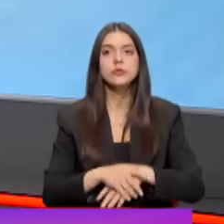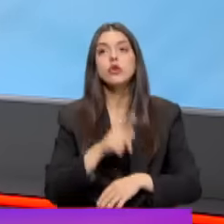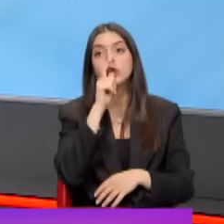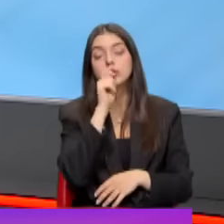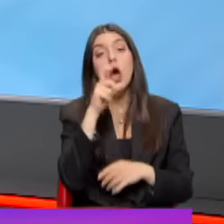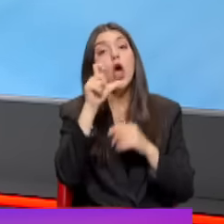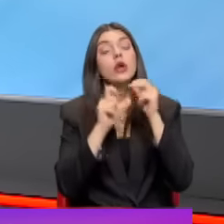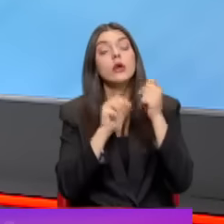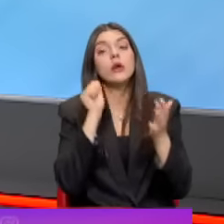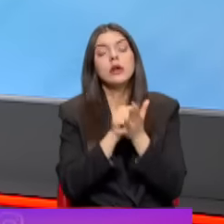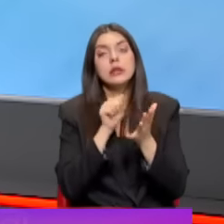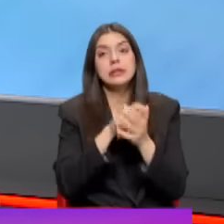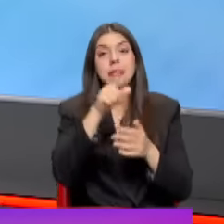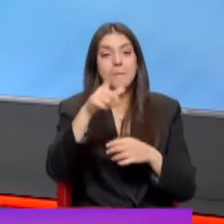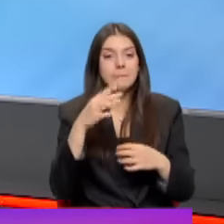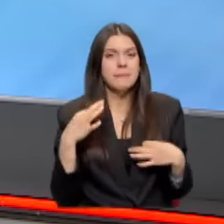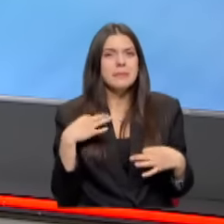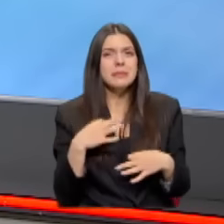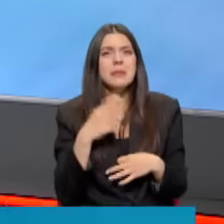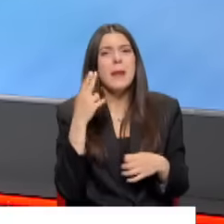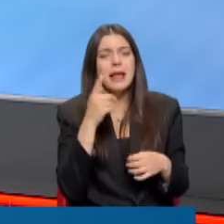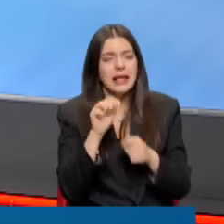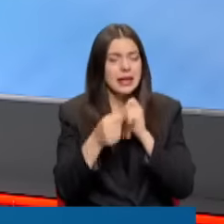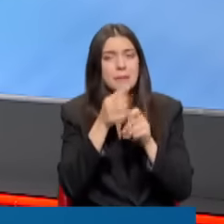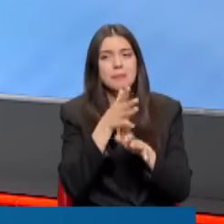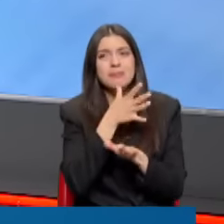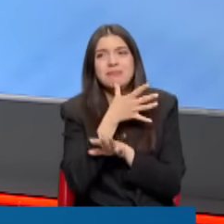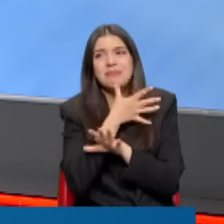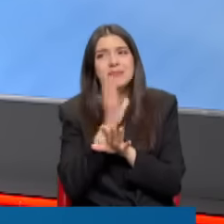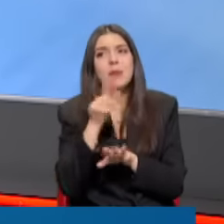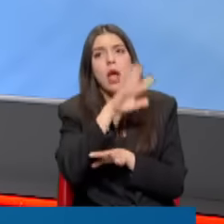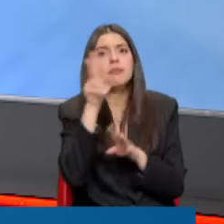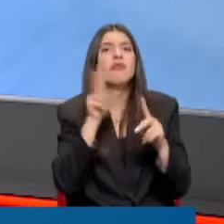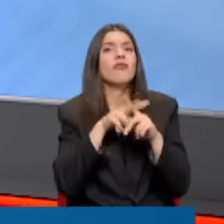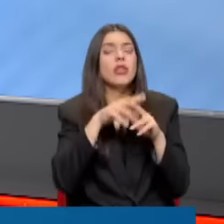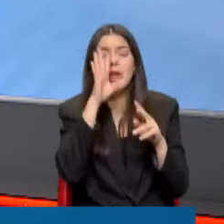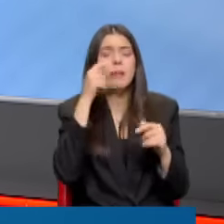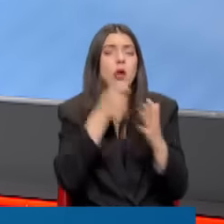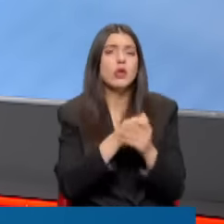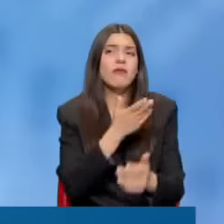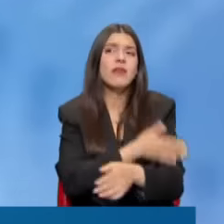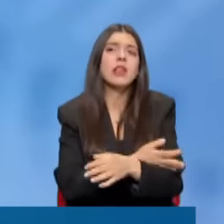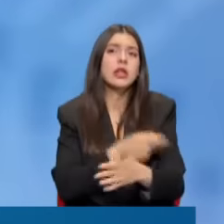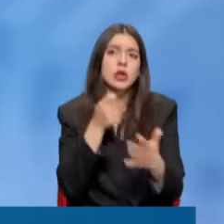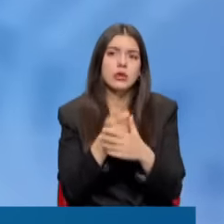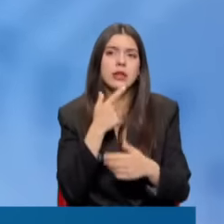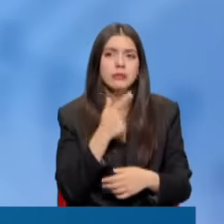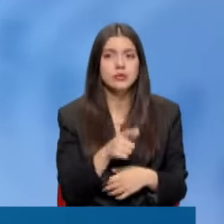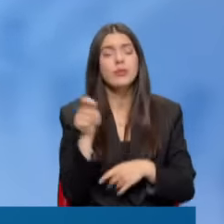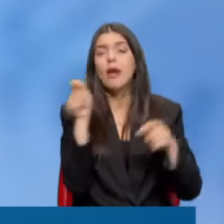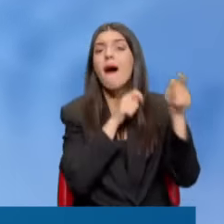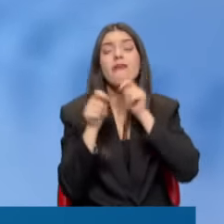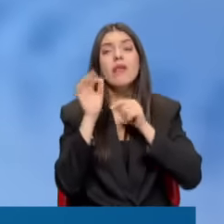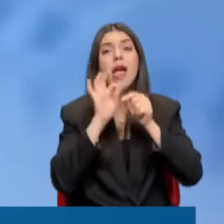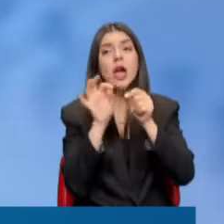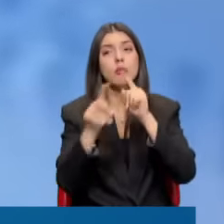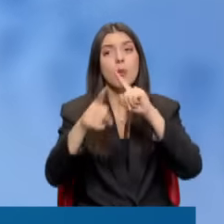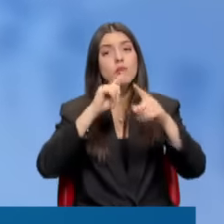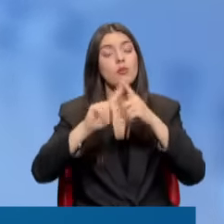beceriksizliğin faturasını millete ödetiyor diyerek tasarruftan bahsetmiş hatalı ekonomi politikaları seçimler öncesi bol